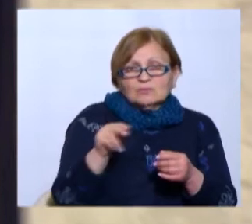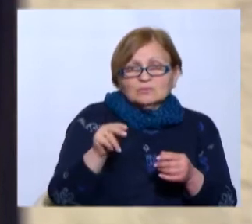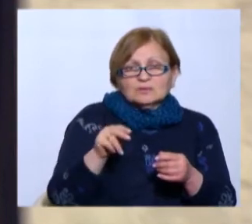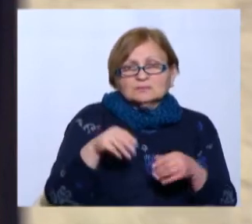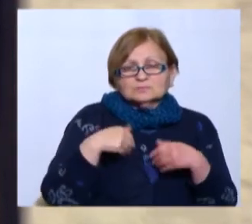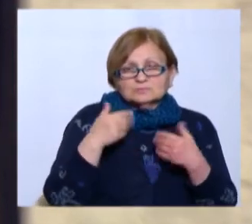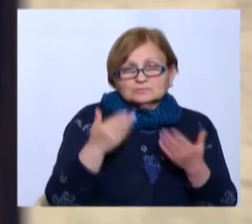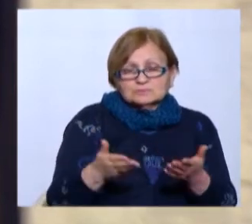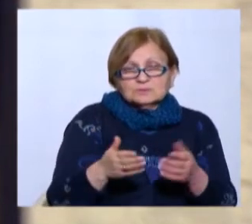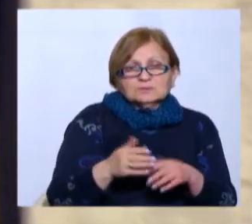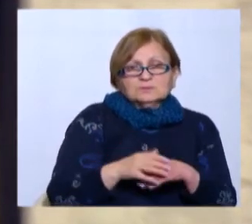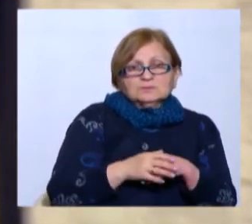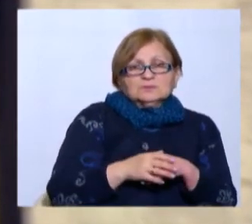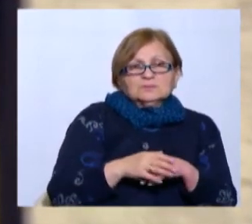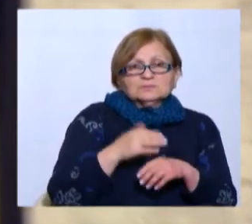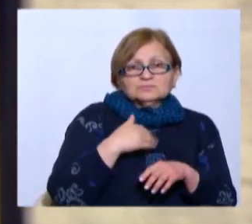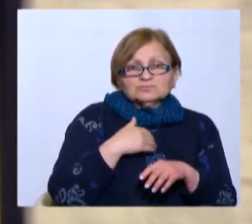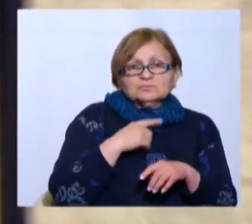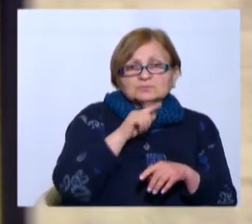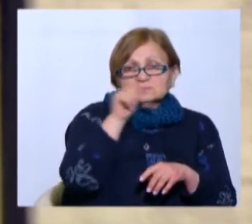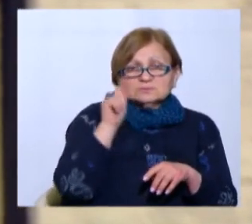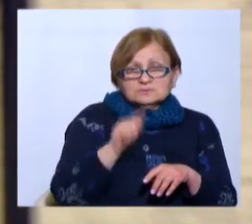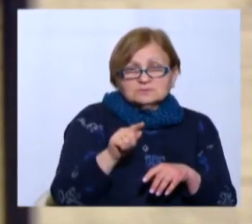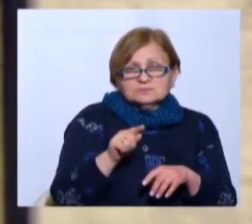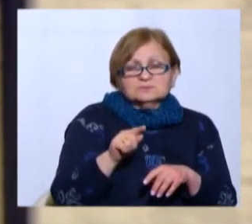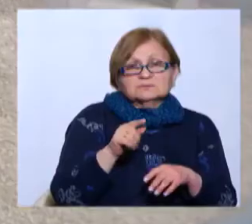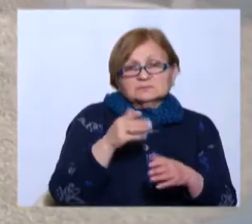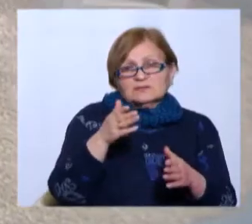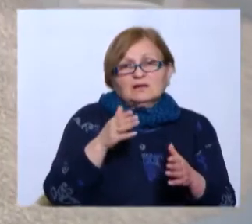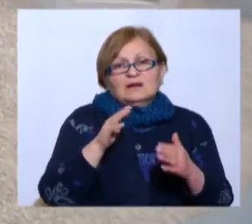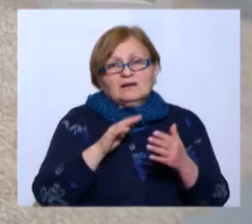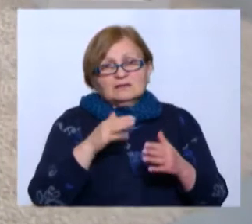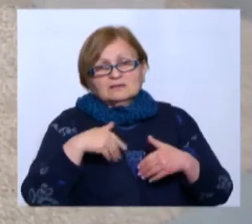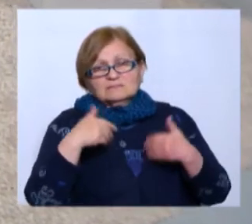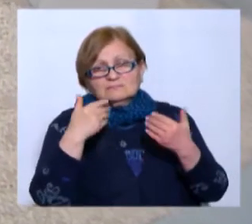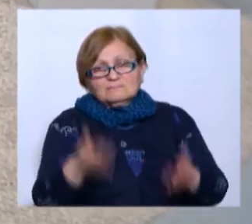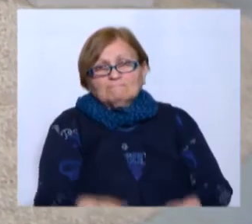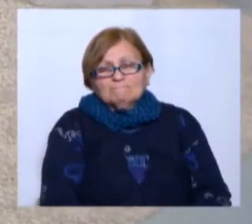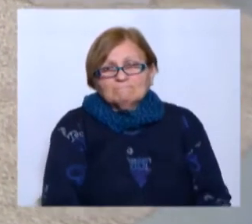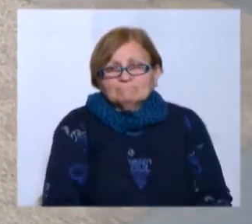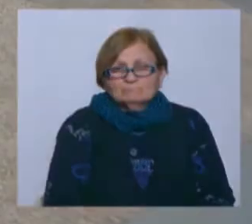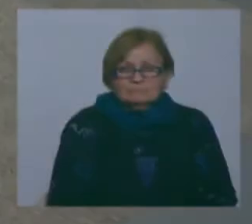რამე შეკითხვა გექნებათ, ჩვენ ტელესკოლის Facebook გვერდზე შეგიძლიათ იაქტიოროთ. კარგად ზანდებოდეთ.